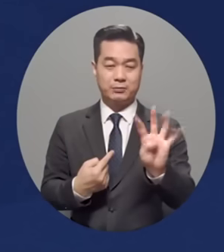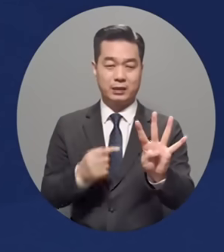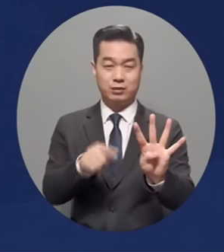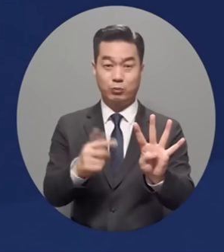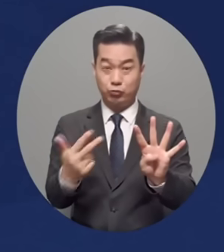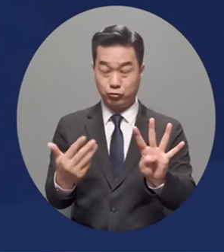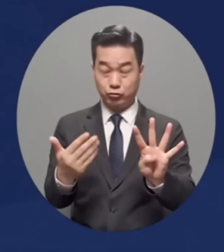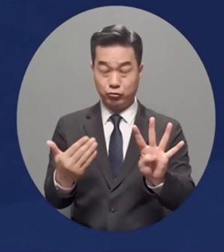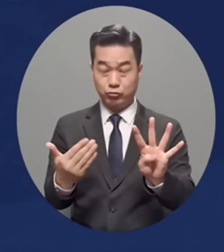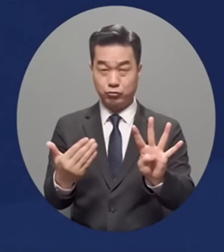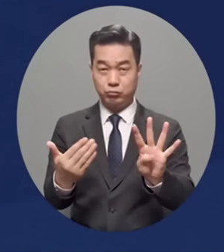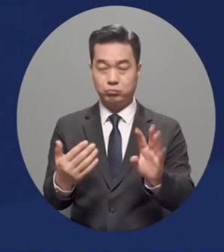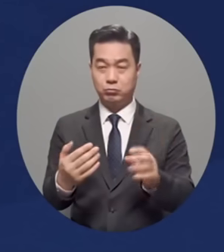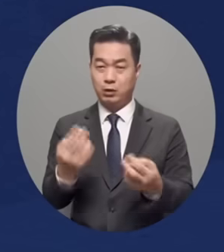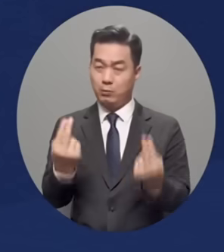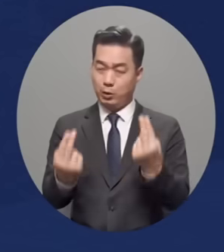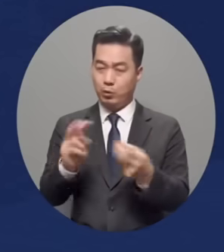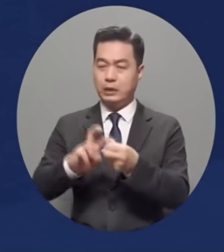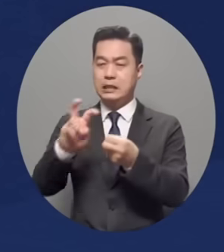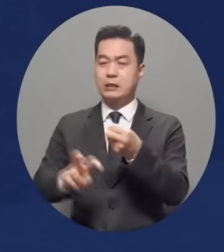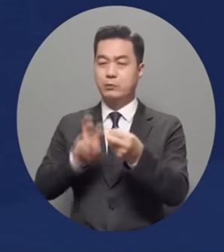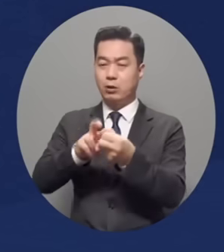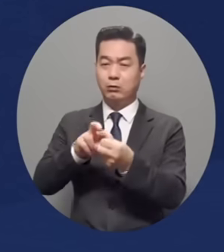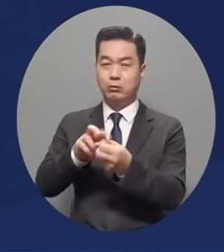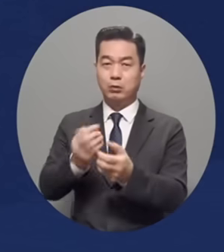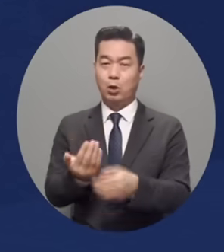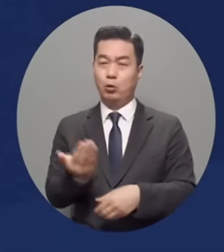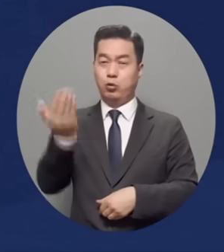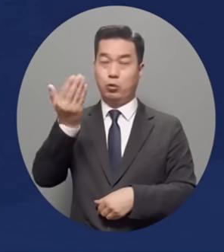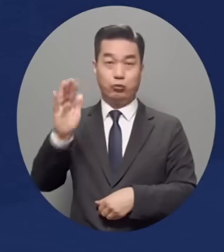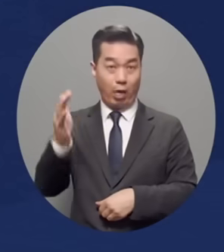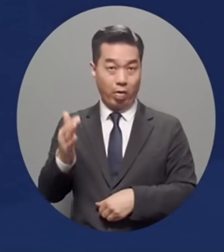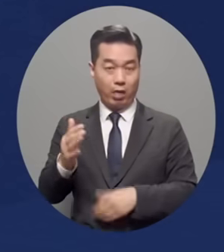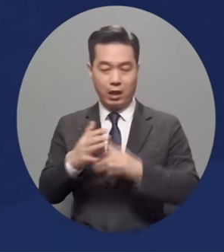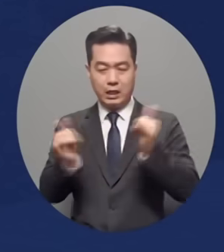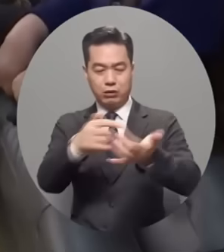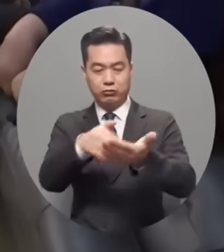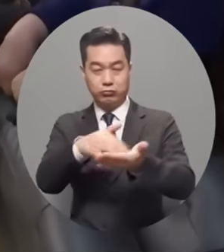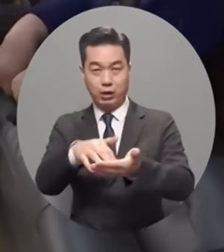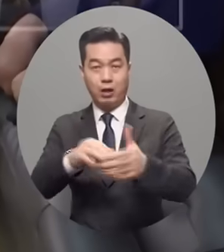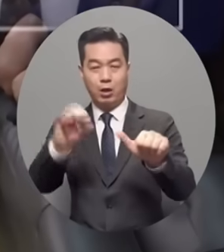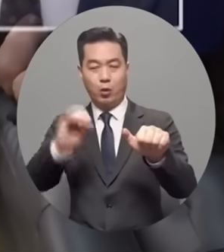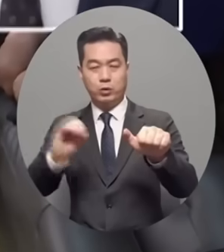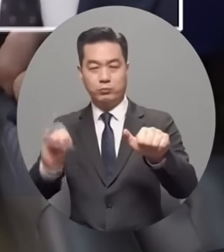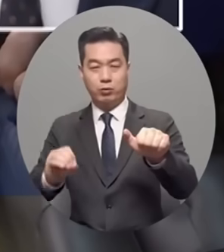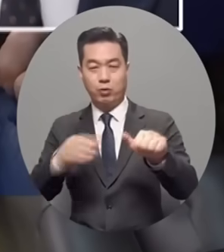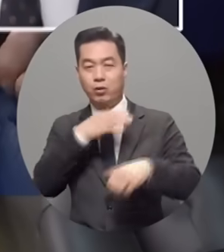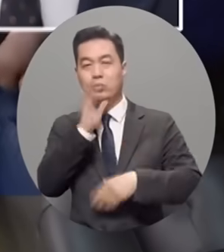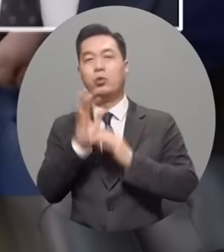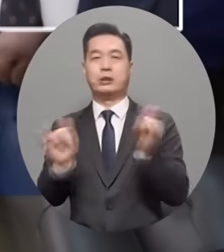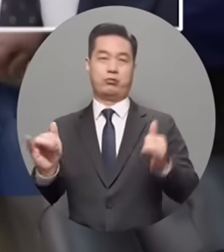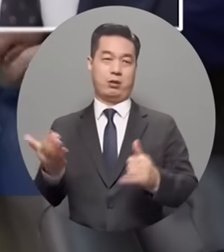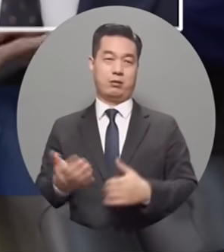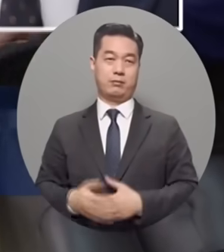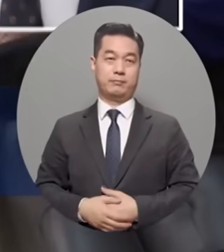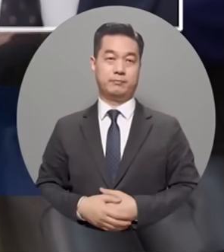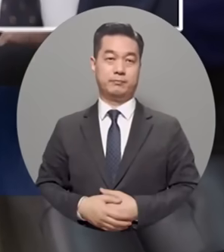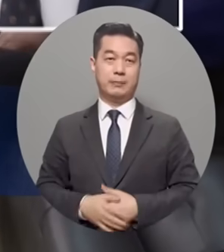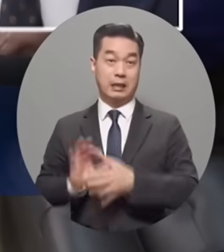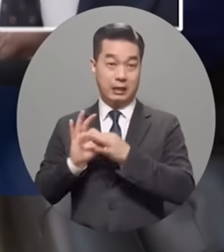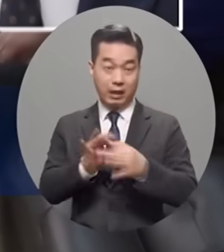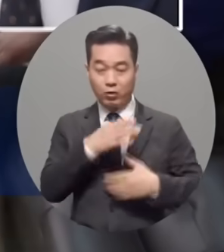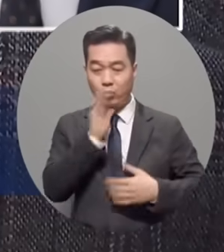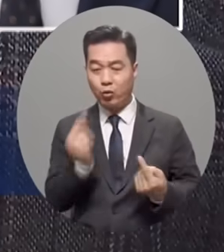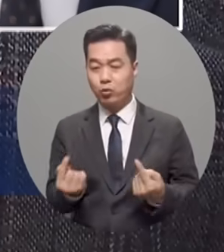20살 가까이 높아집니다. 인구 절반이 노인이 되는 셈입니다. 계속 고령화되면 사회 보장